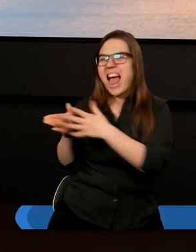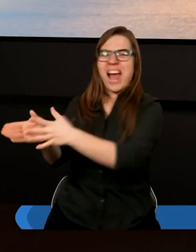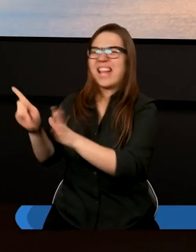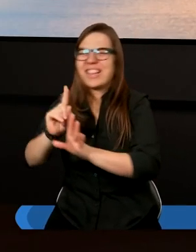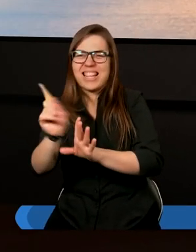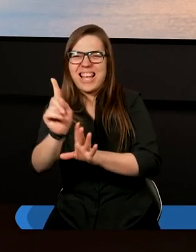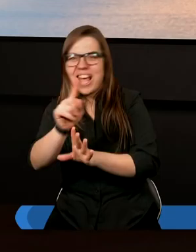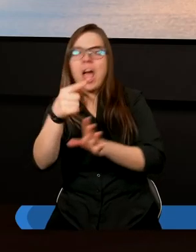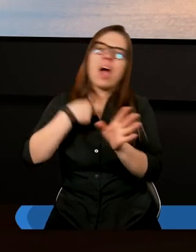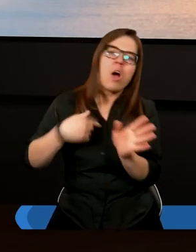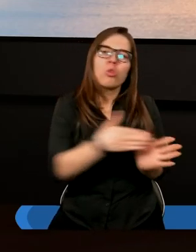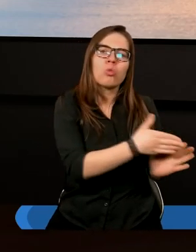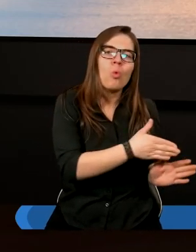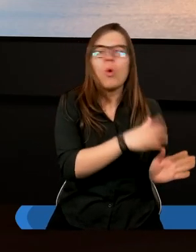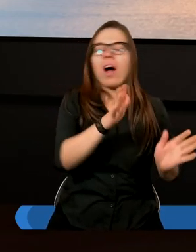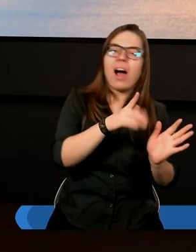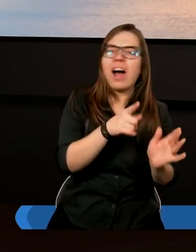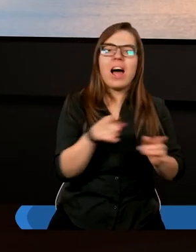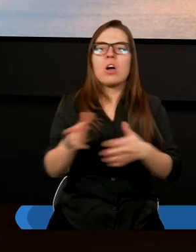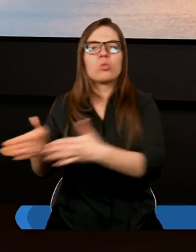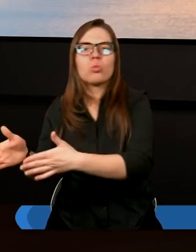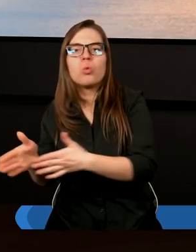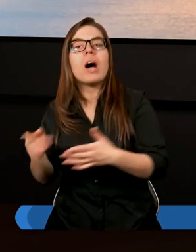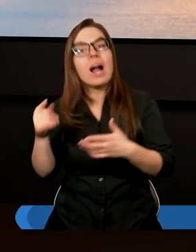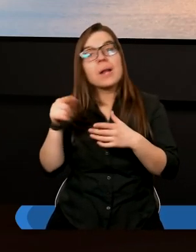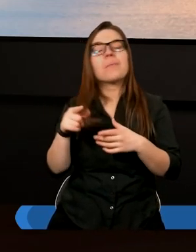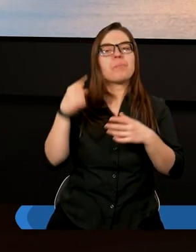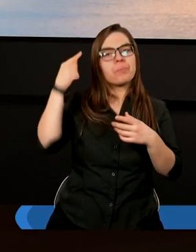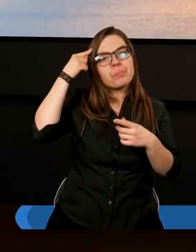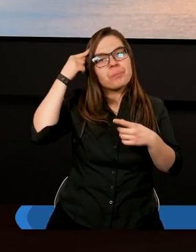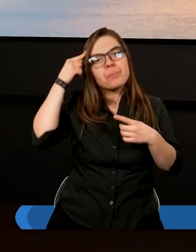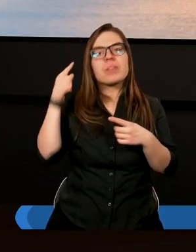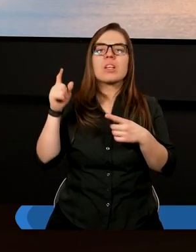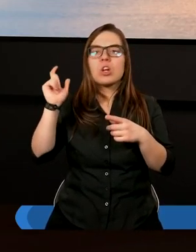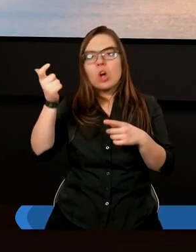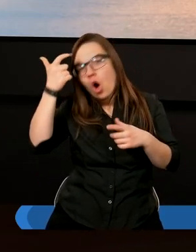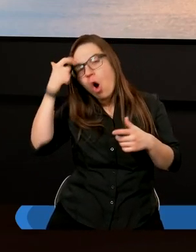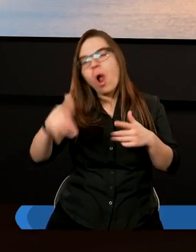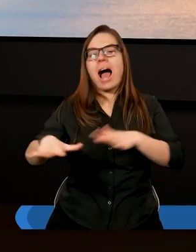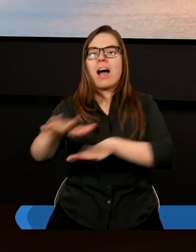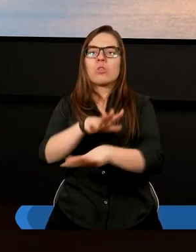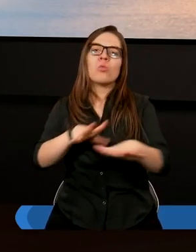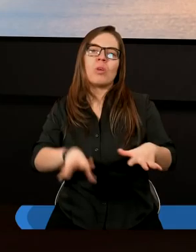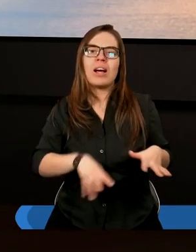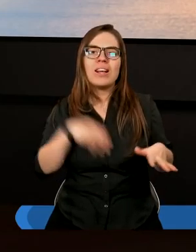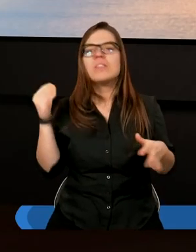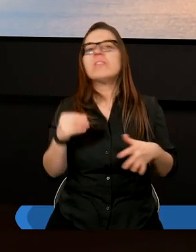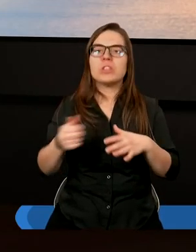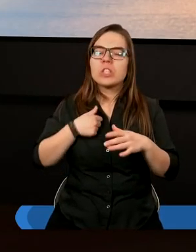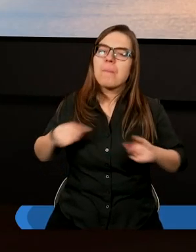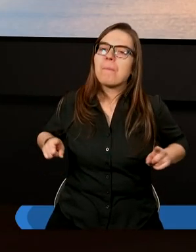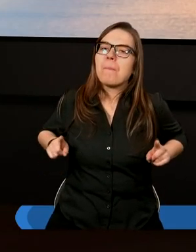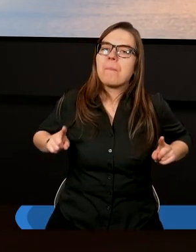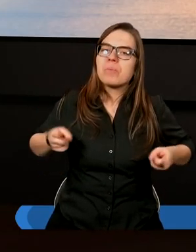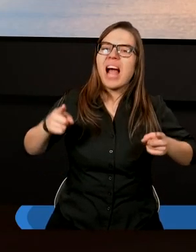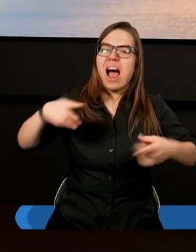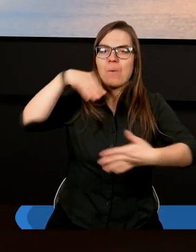idź tą drogą. No i to jest ta rola Ducha Świętego i abyśmy